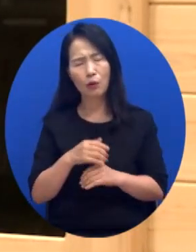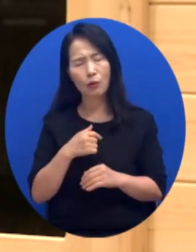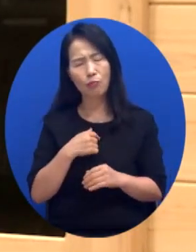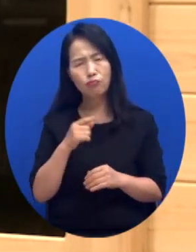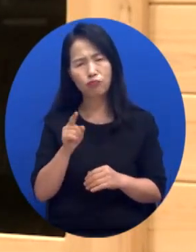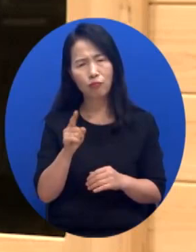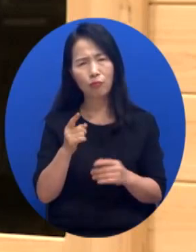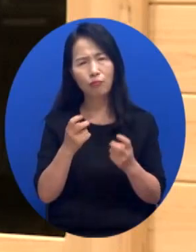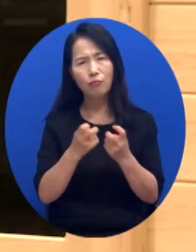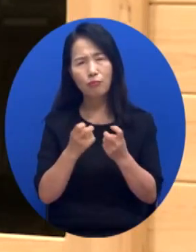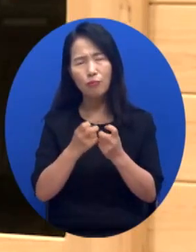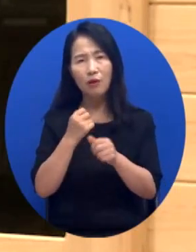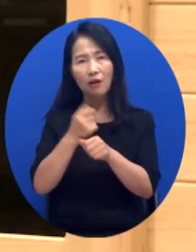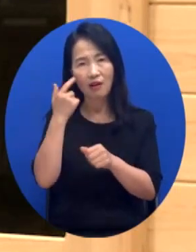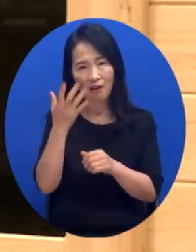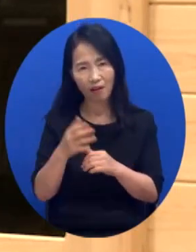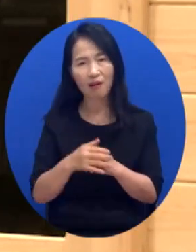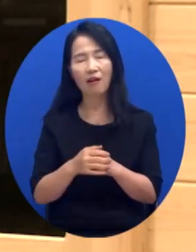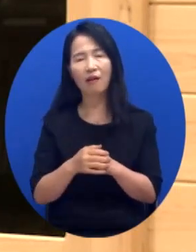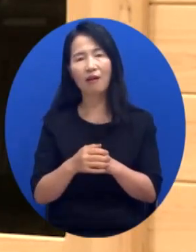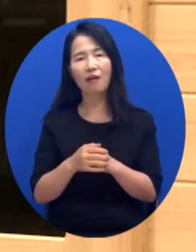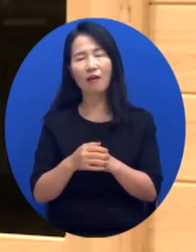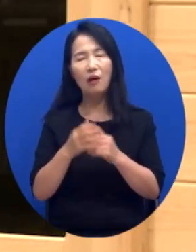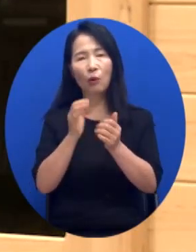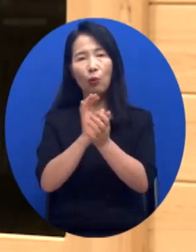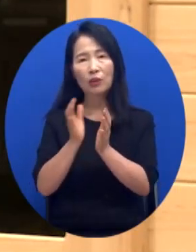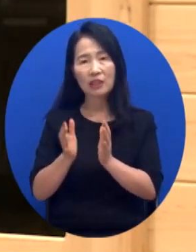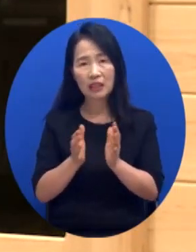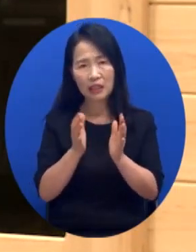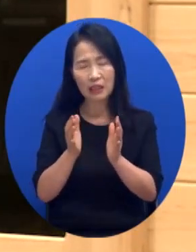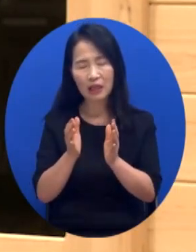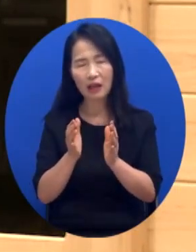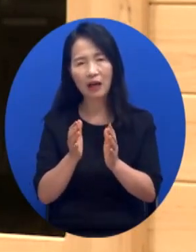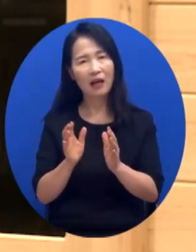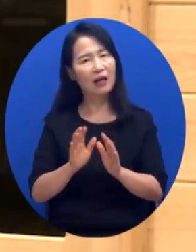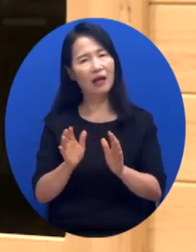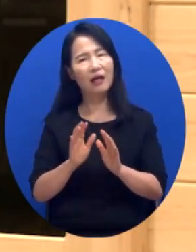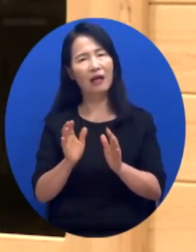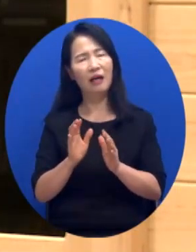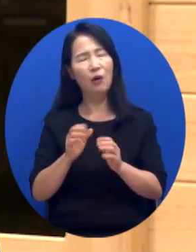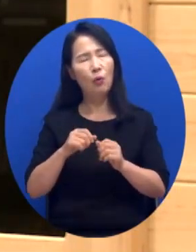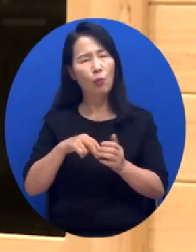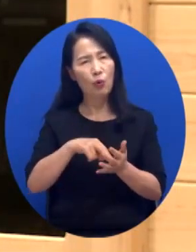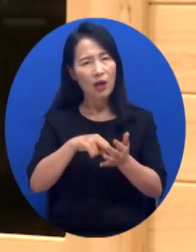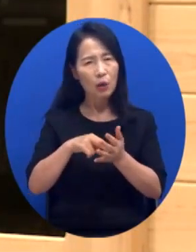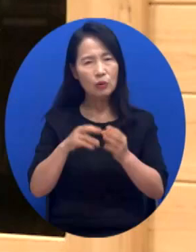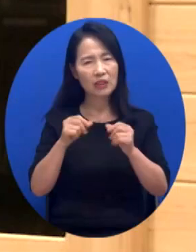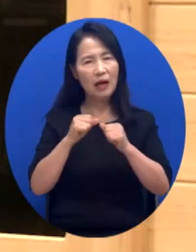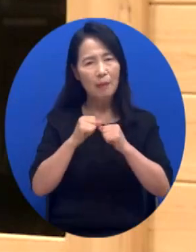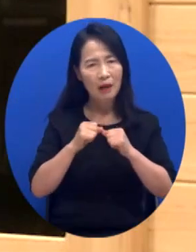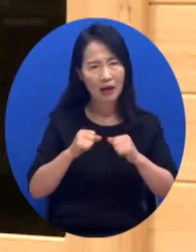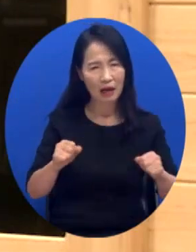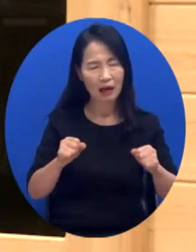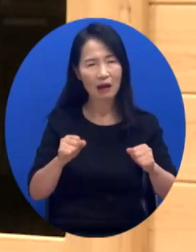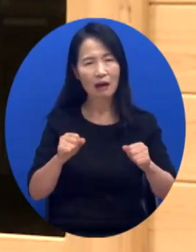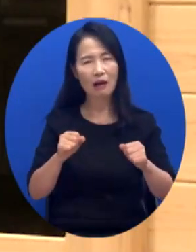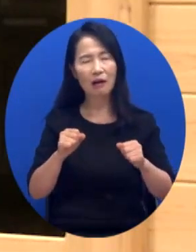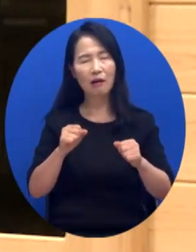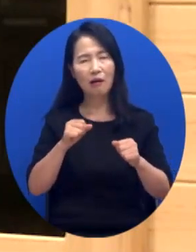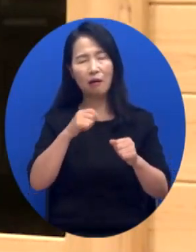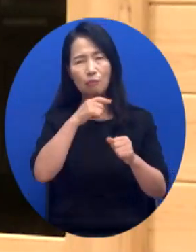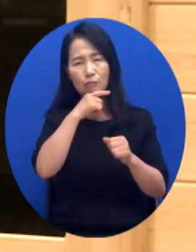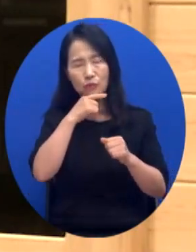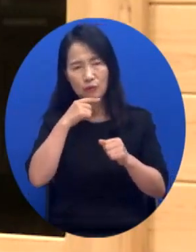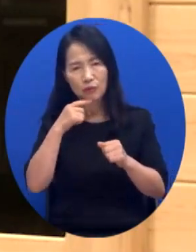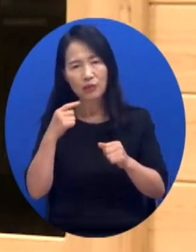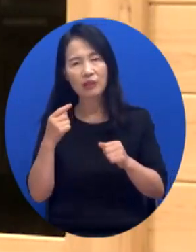할 것인가. 꽃길이 아니라 외로운 사막길, 붉은 구원의 사막길을 걸어가고 있다고